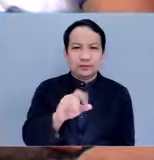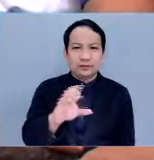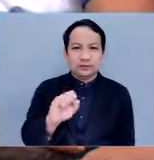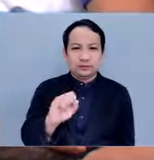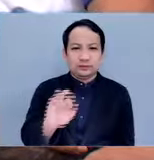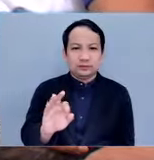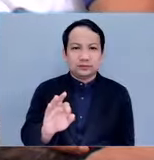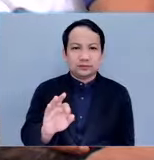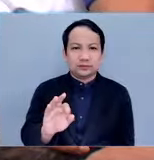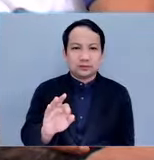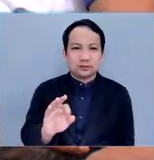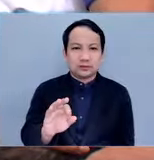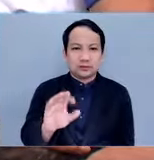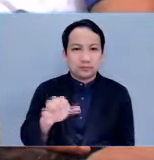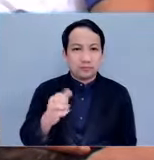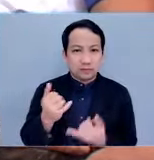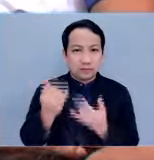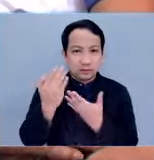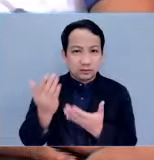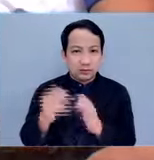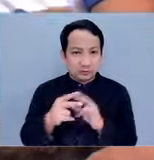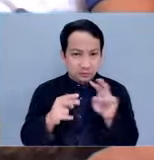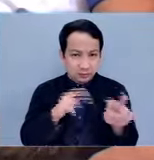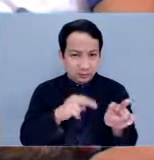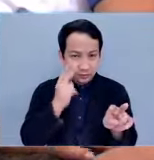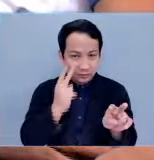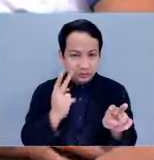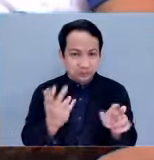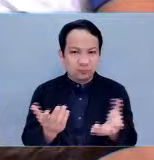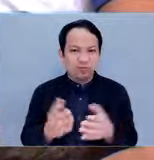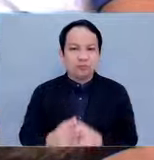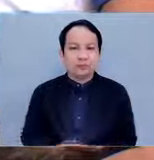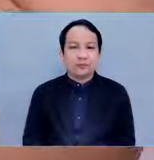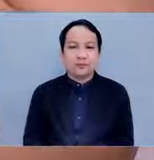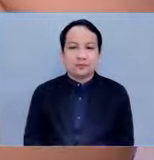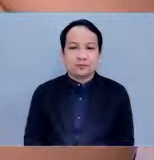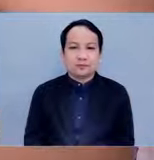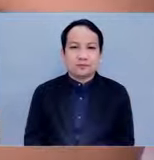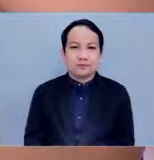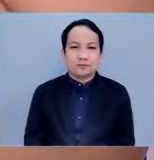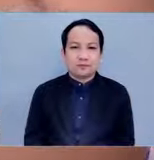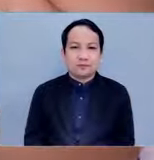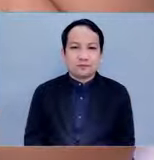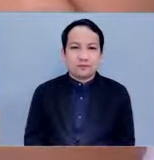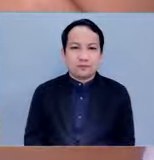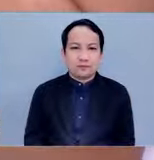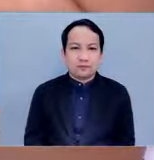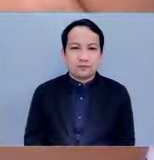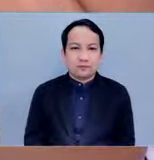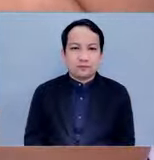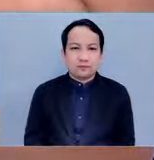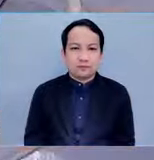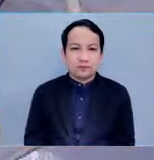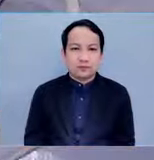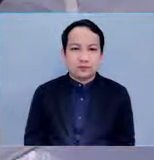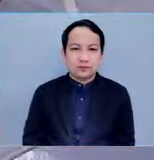Scottish? Isa pa yun sa mga nauso, yung madalas kayo nakikita din eh, no? Sa Instagram. Ito kay Maui. Ano ay kay Justin? Ito po,